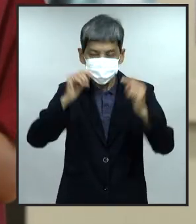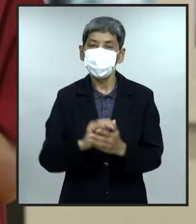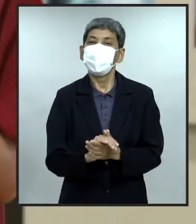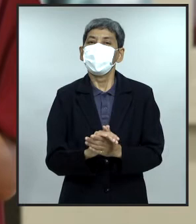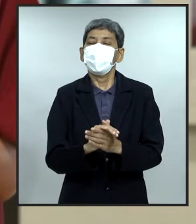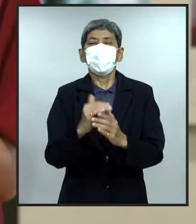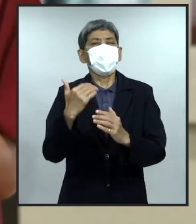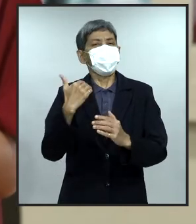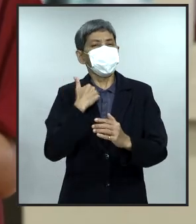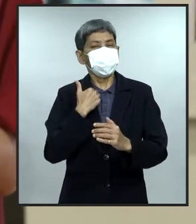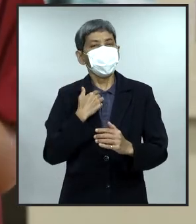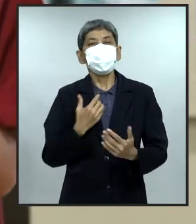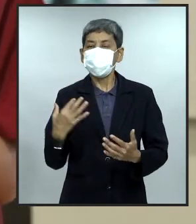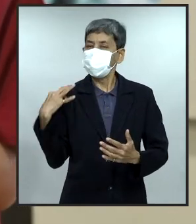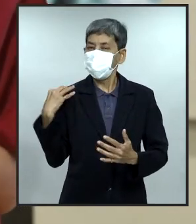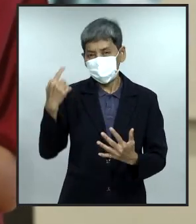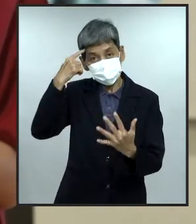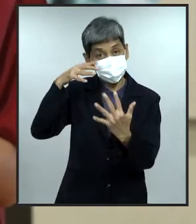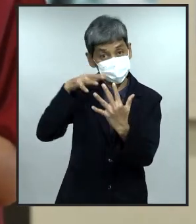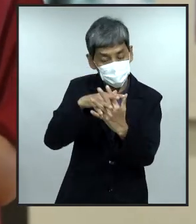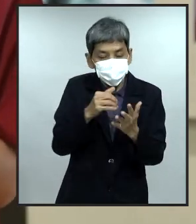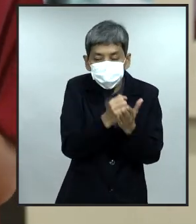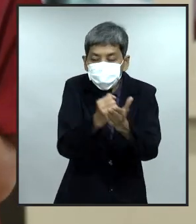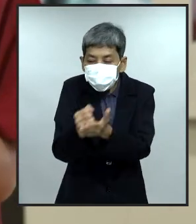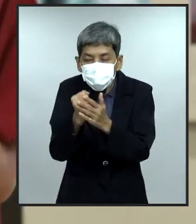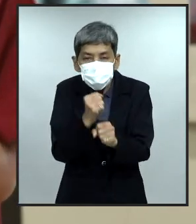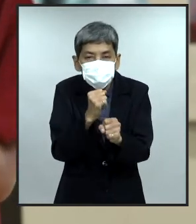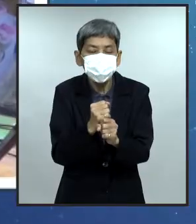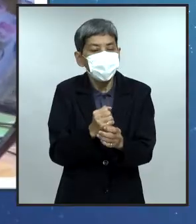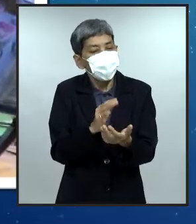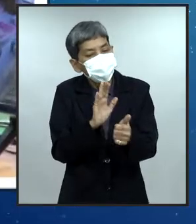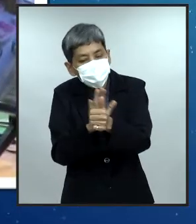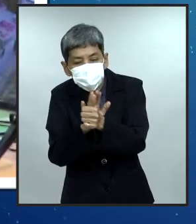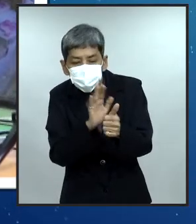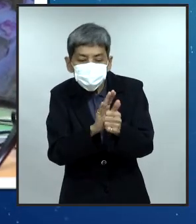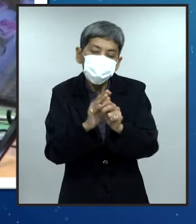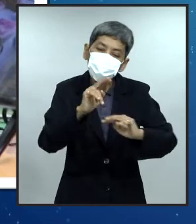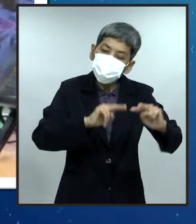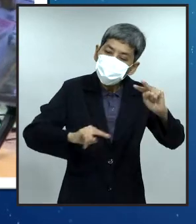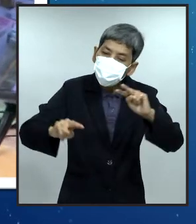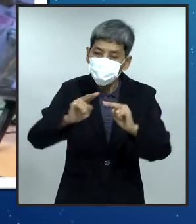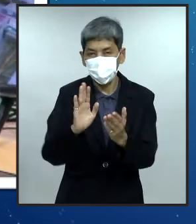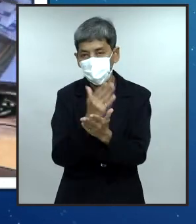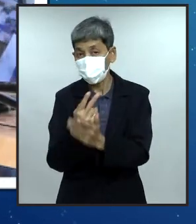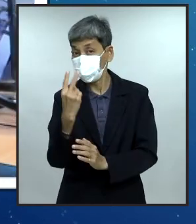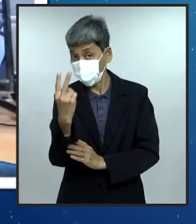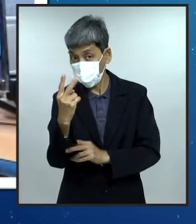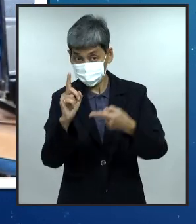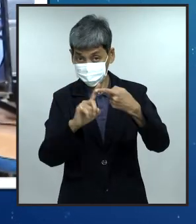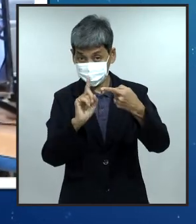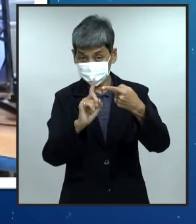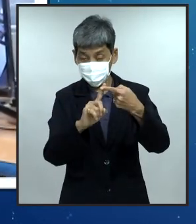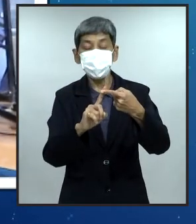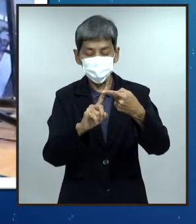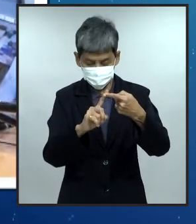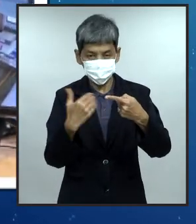ก็จะยังมีทีมจิตอาสานะคะที่จะเข้ามาช่วยในเรื่องของการดูแลคนไข้นะคะจะแบ่งเป็น2ส่วนส่วนแรกเลยเนี่ยก็จะ